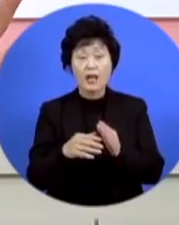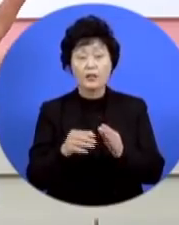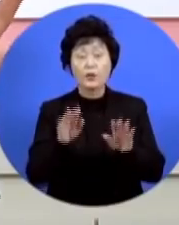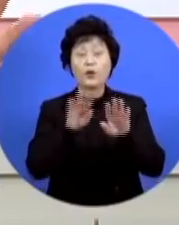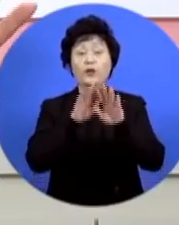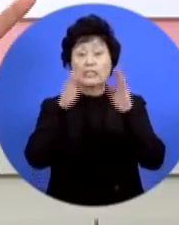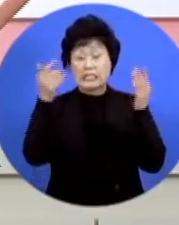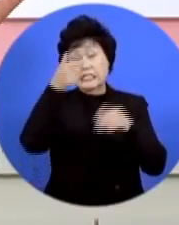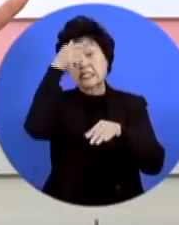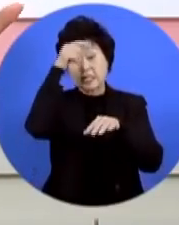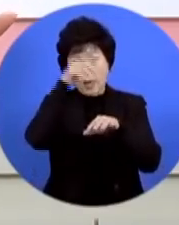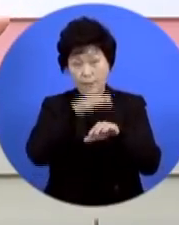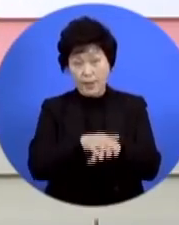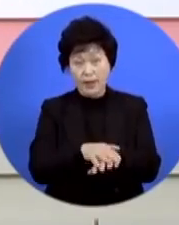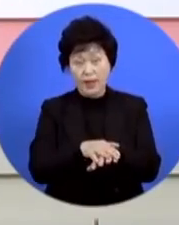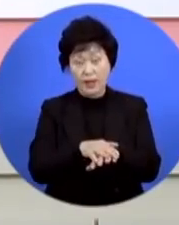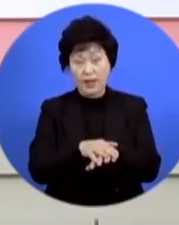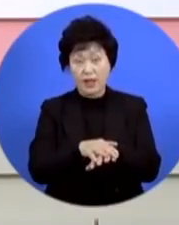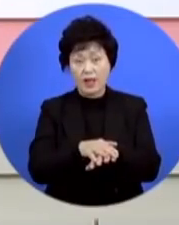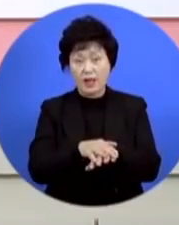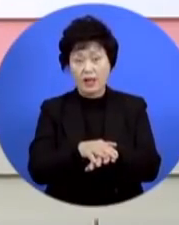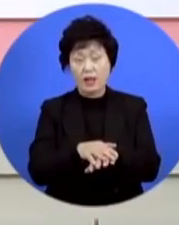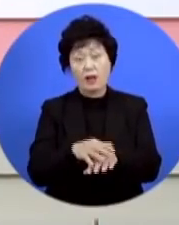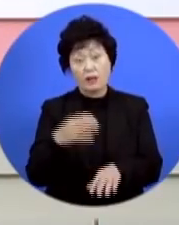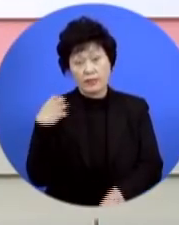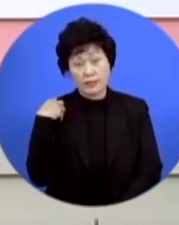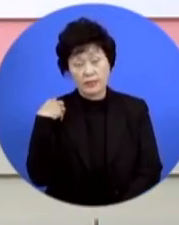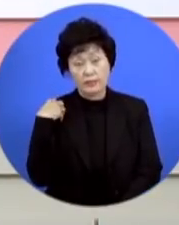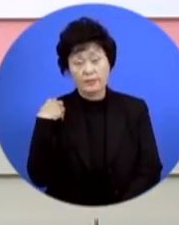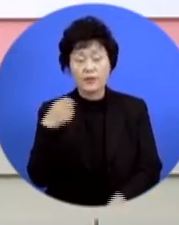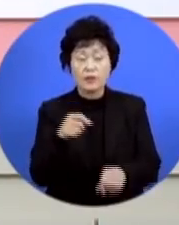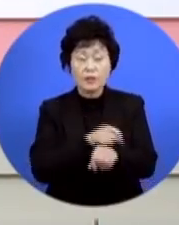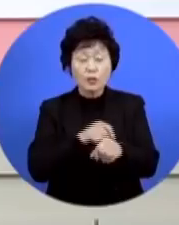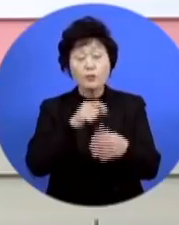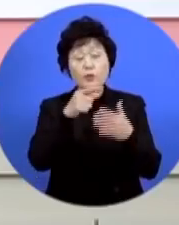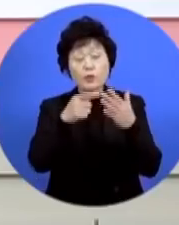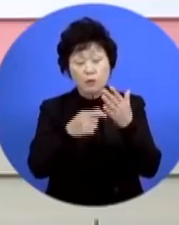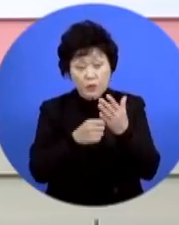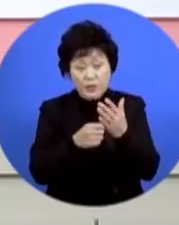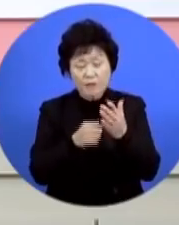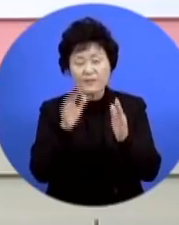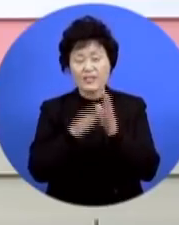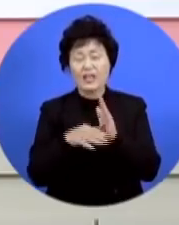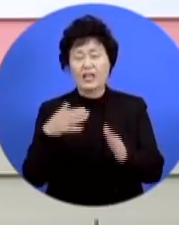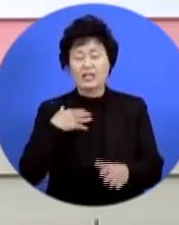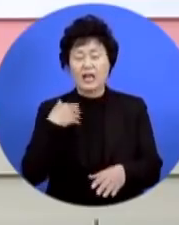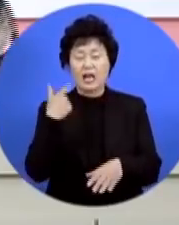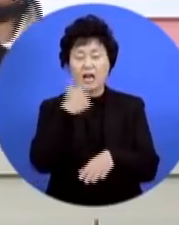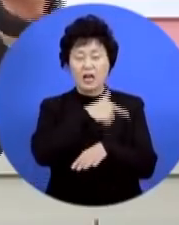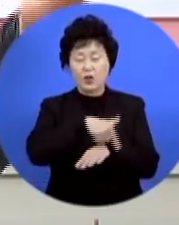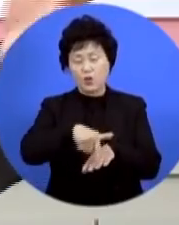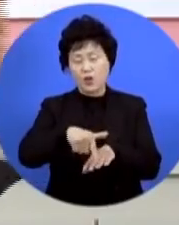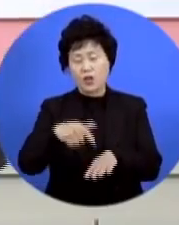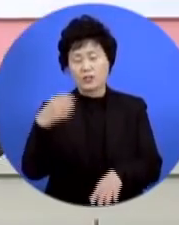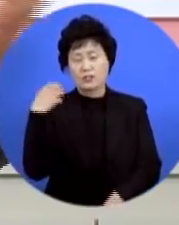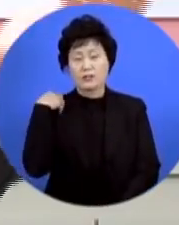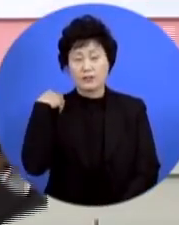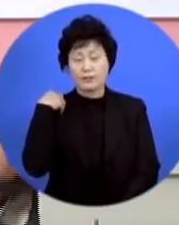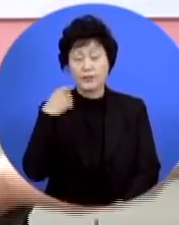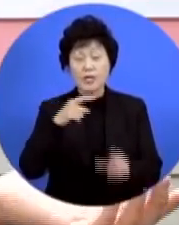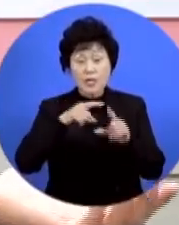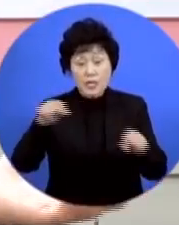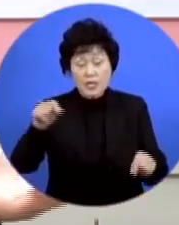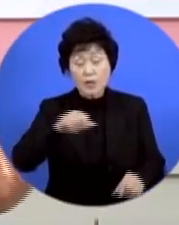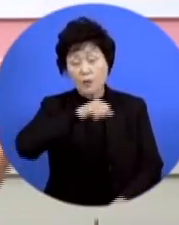네. 네. 그거를 이제 하다 보니까 특별 프로그램 하면 제가 또 기획을 많이 했어요. 그러니까 일본과